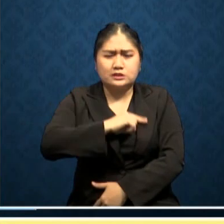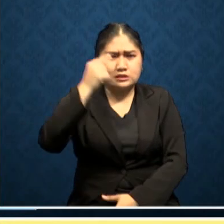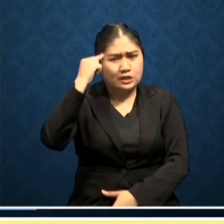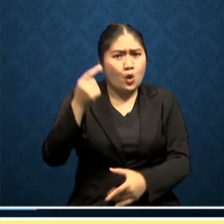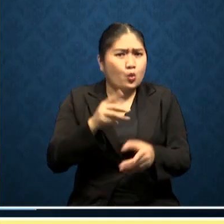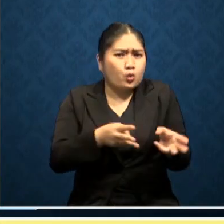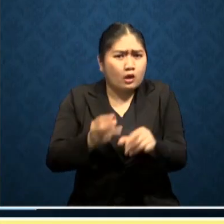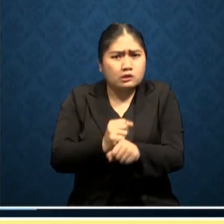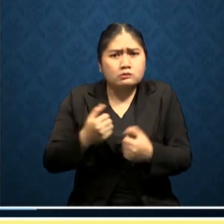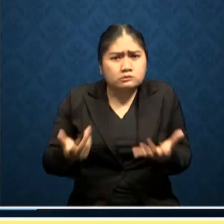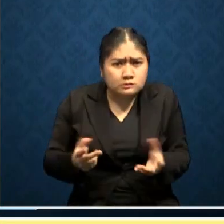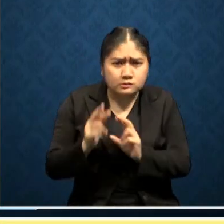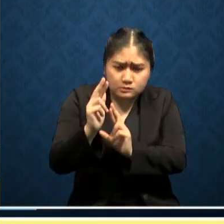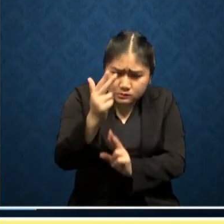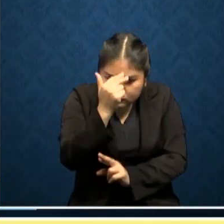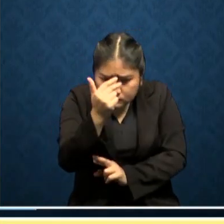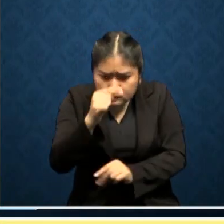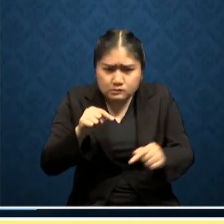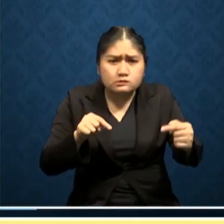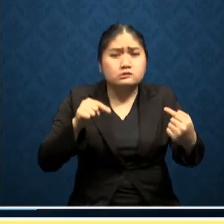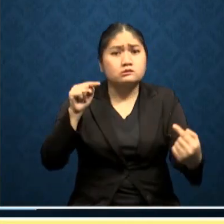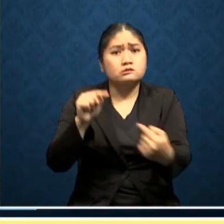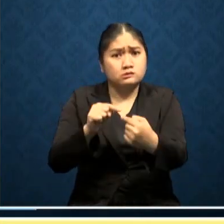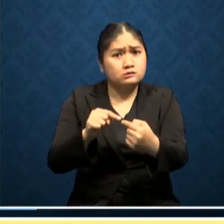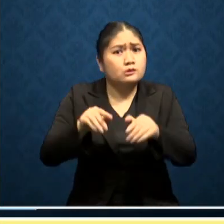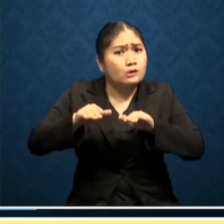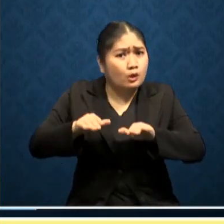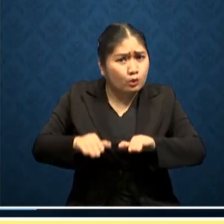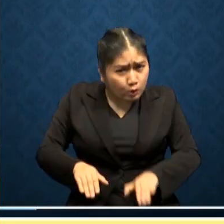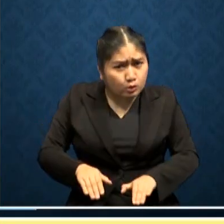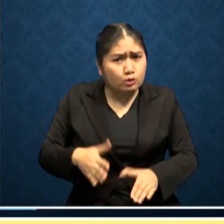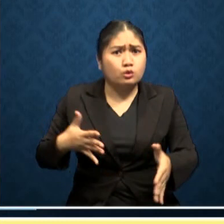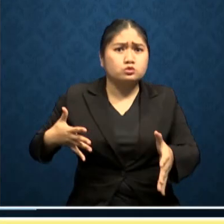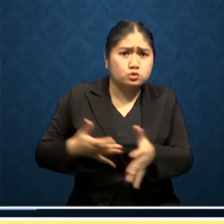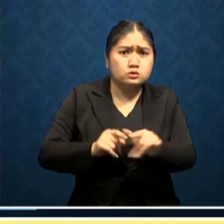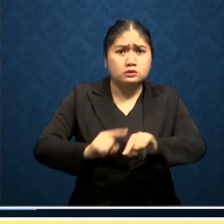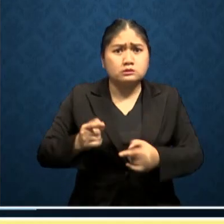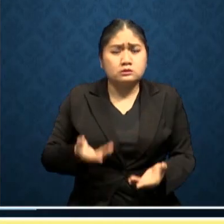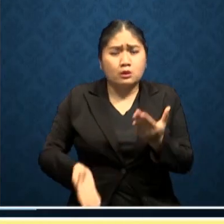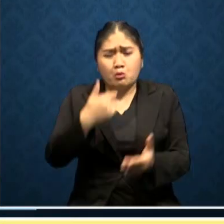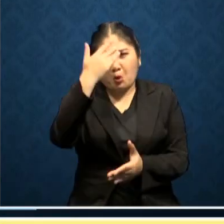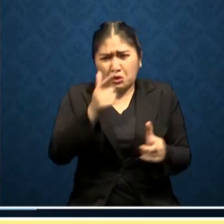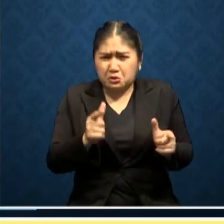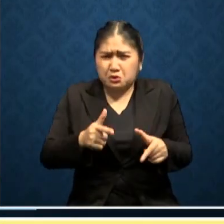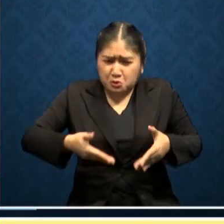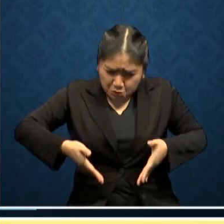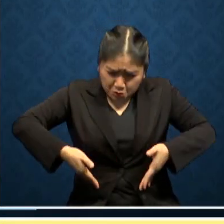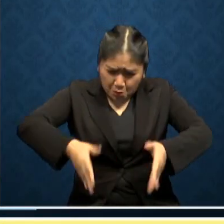cause of aการที่จะรสอุบาเหตรเพระว่าสนนมันแคบมาก